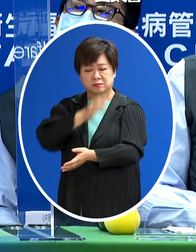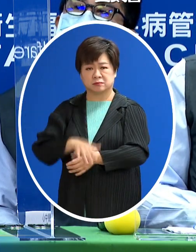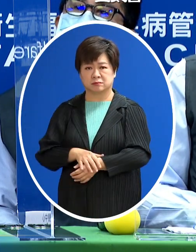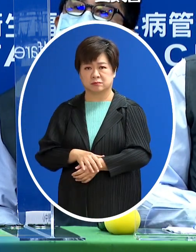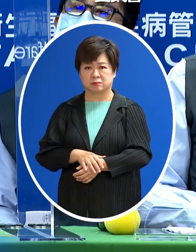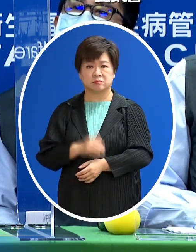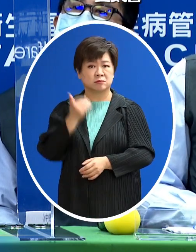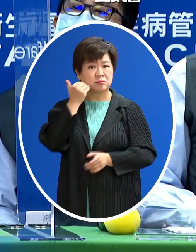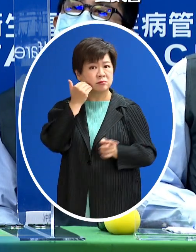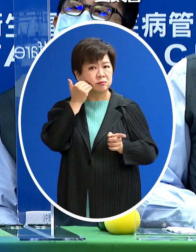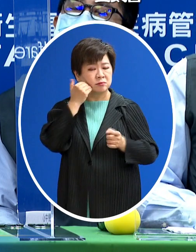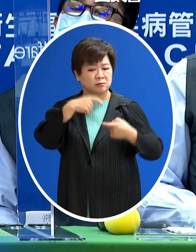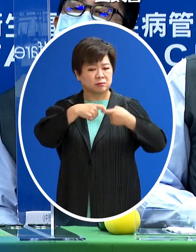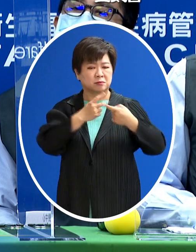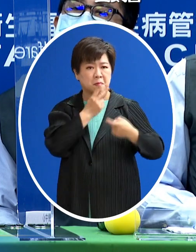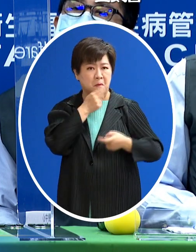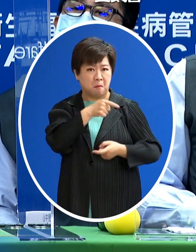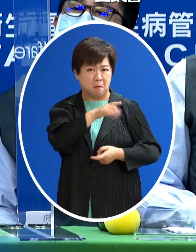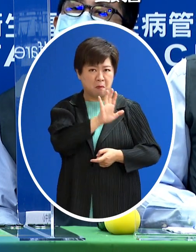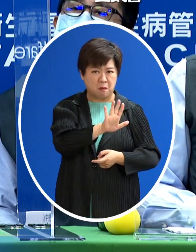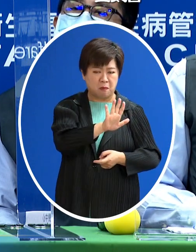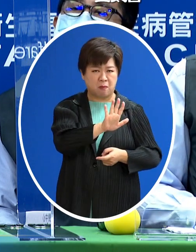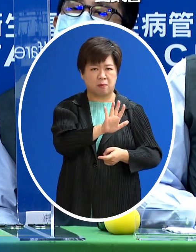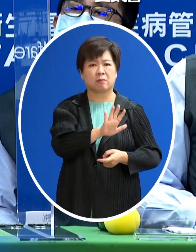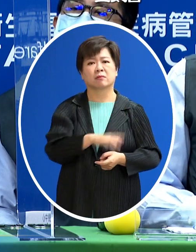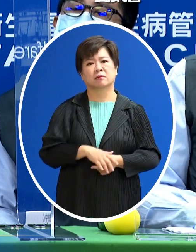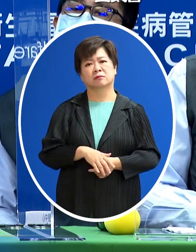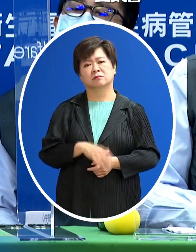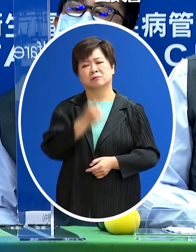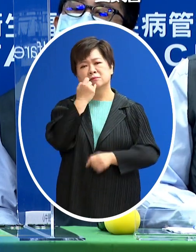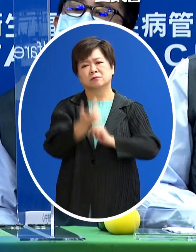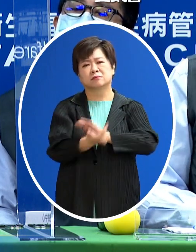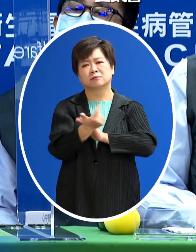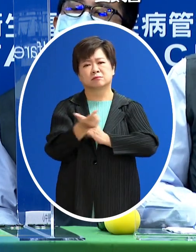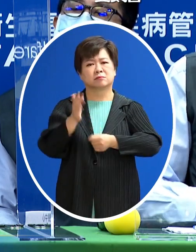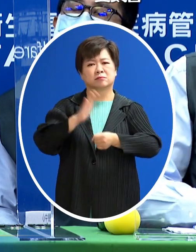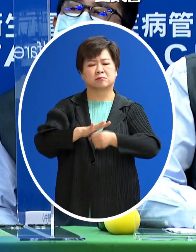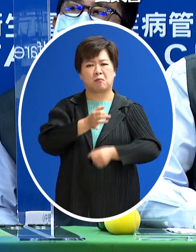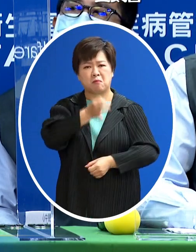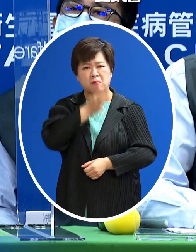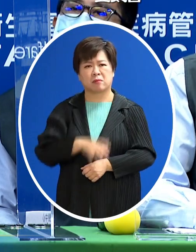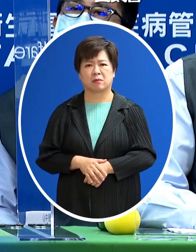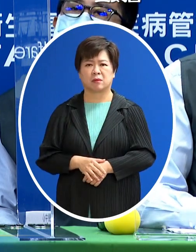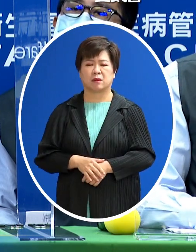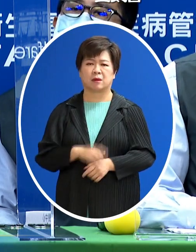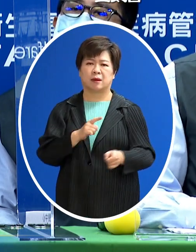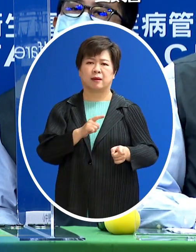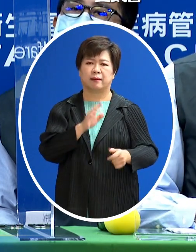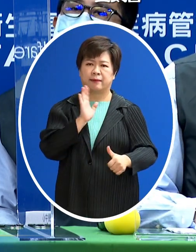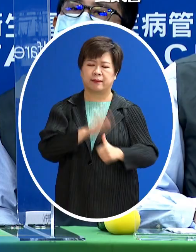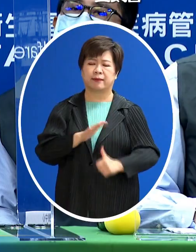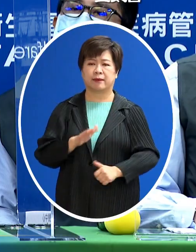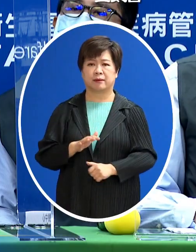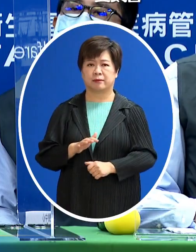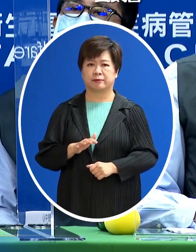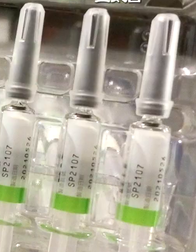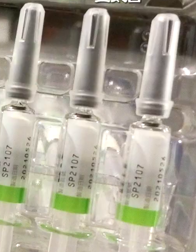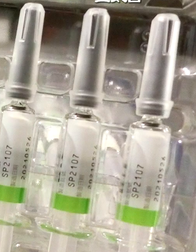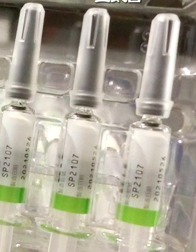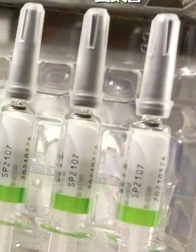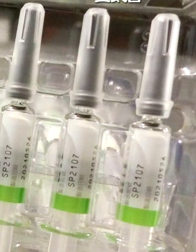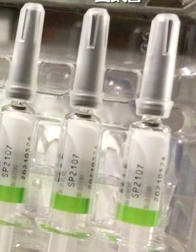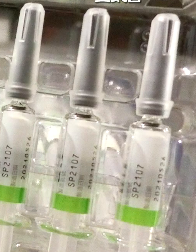能够进来，那可能就能够早一点有这个量。好，但它没有，我们总量它还是足够